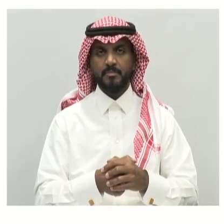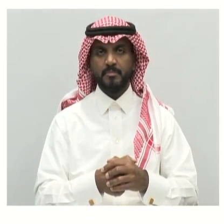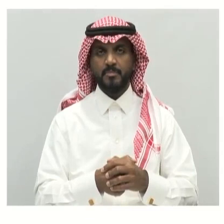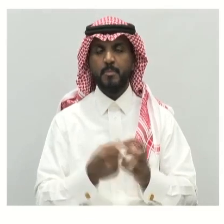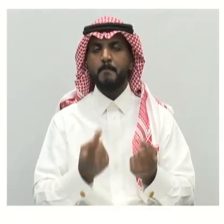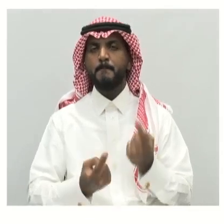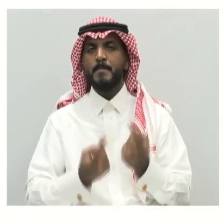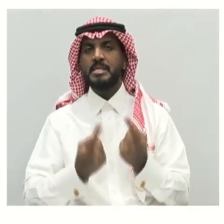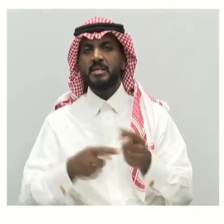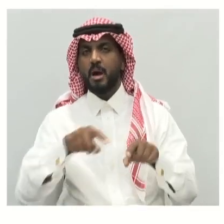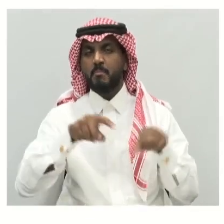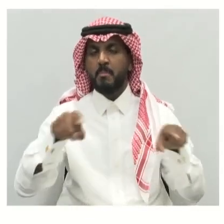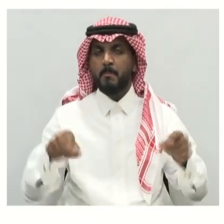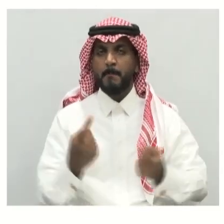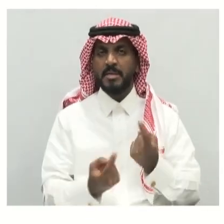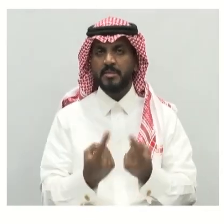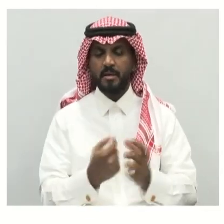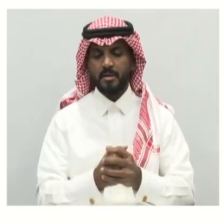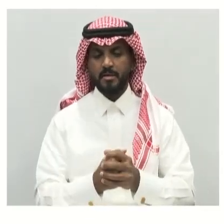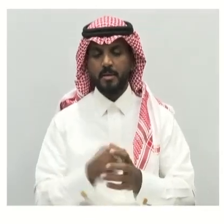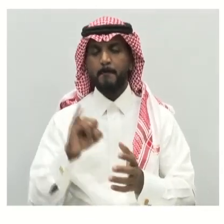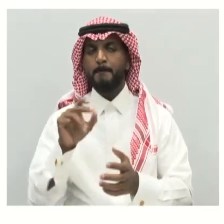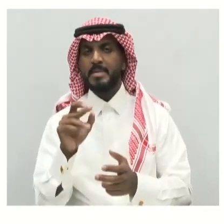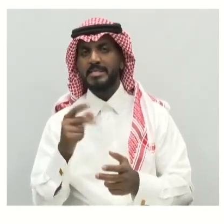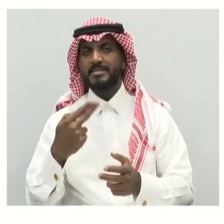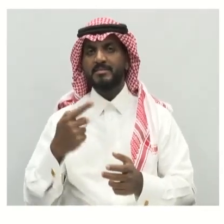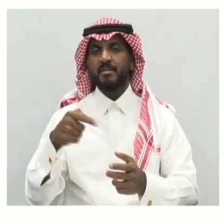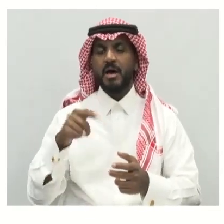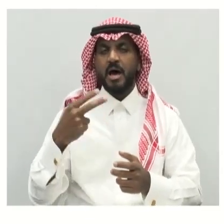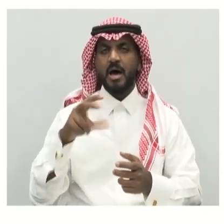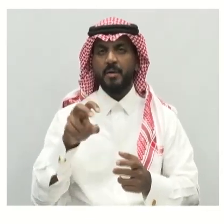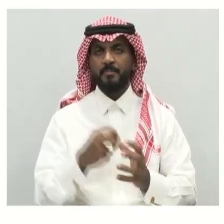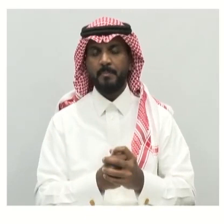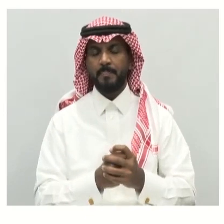مزرعه احسنتم مزرعه مزرعه